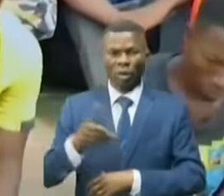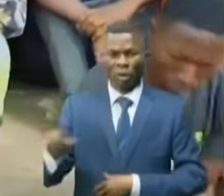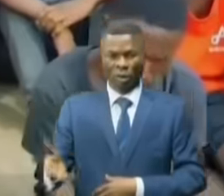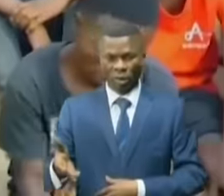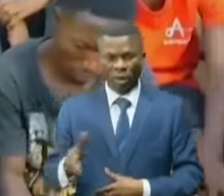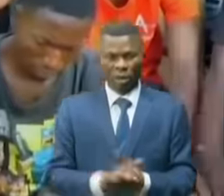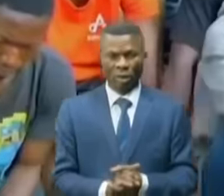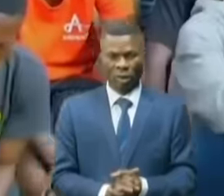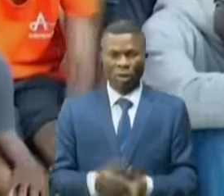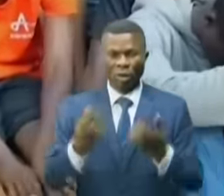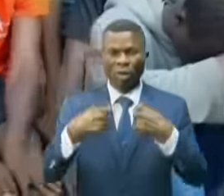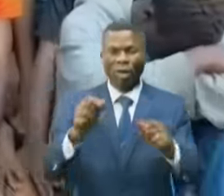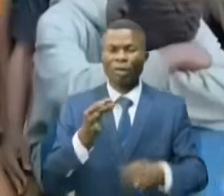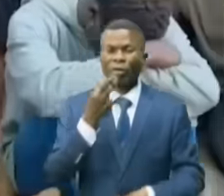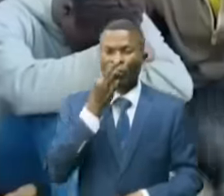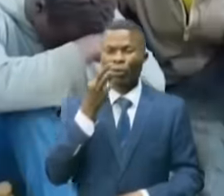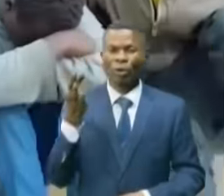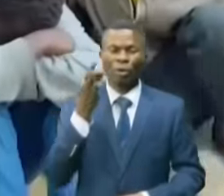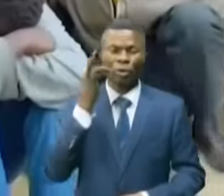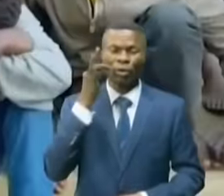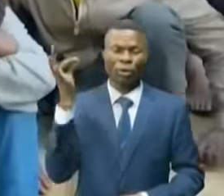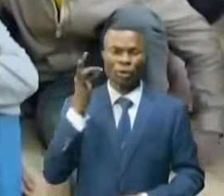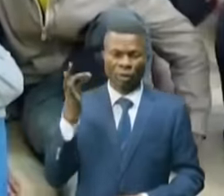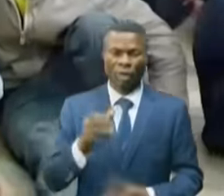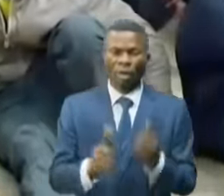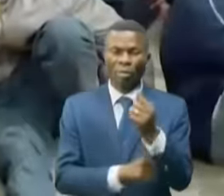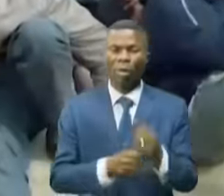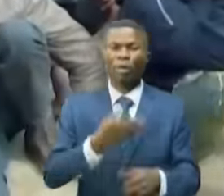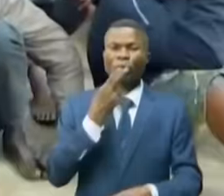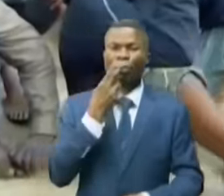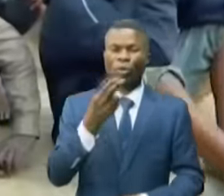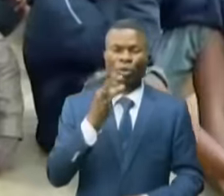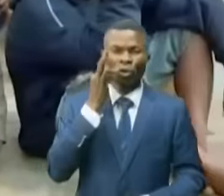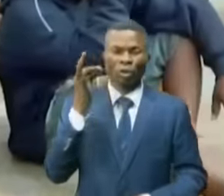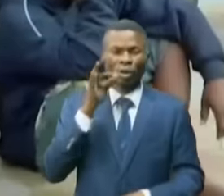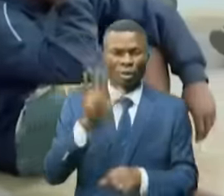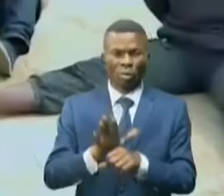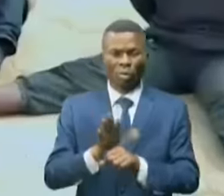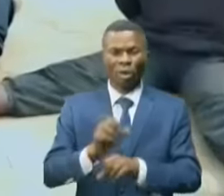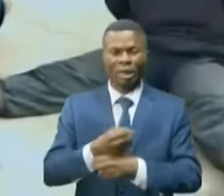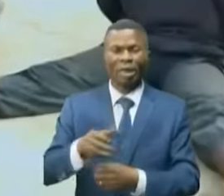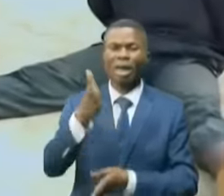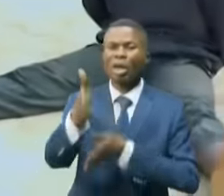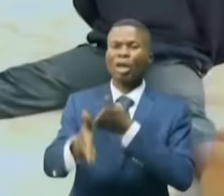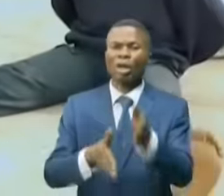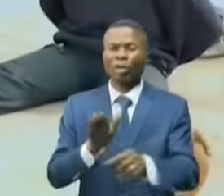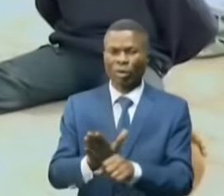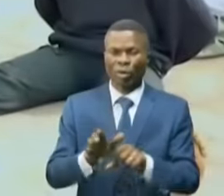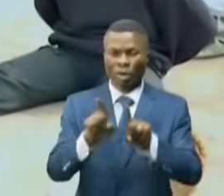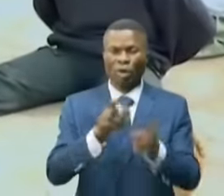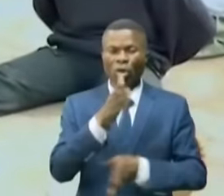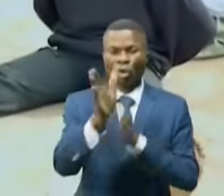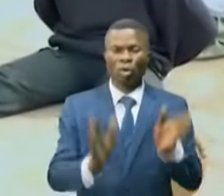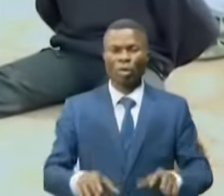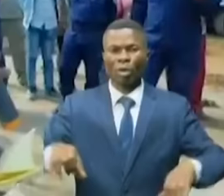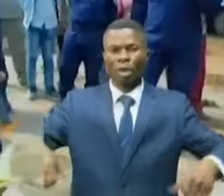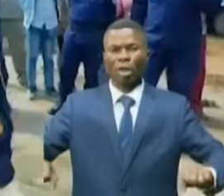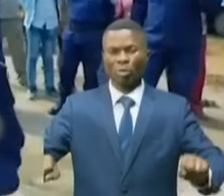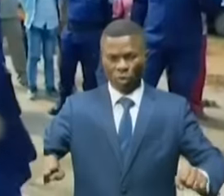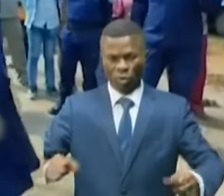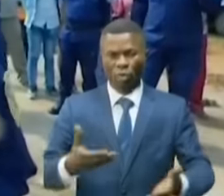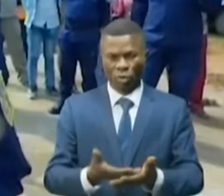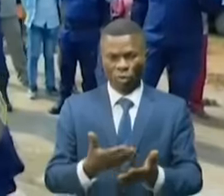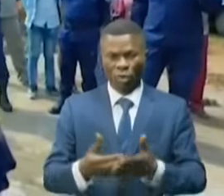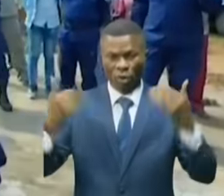de vendeurs de chanvre, le consommateur de chanvre, auteur de plusieurs cas de vol, ainsi que le voleur de moto, explique